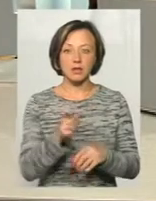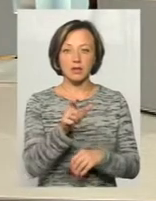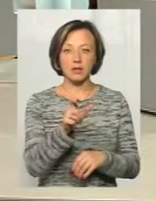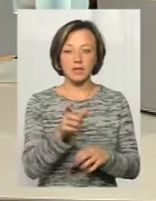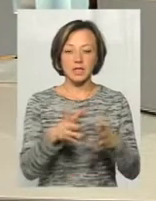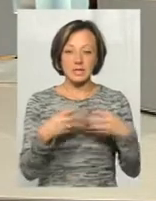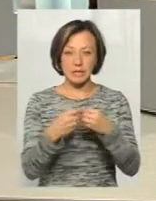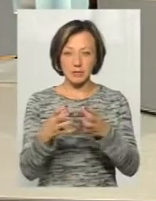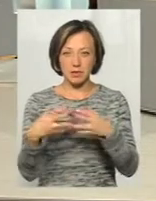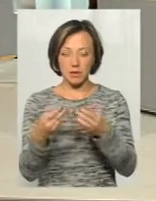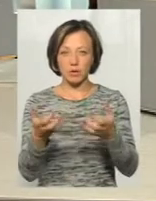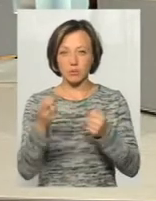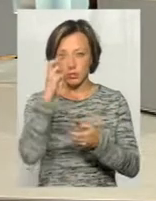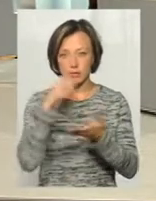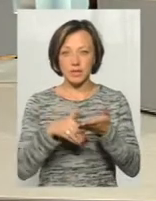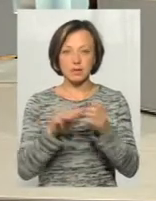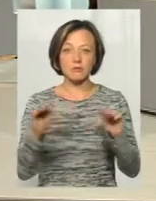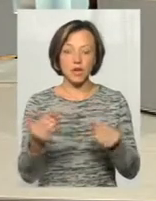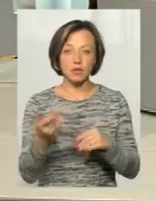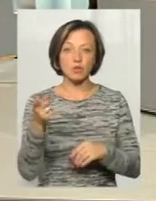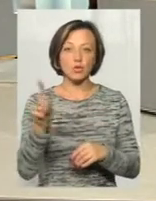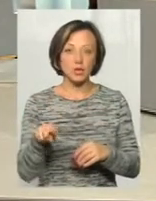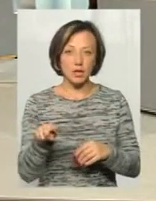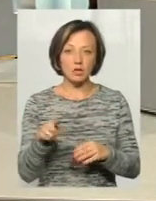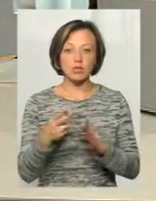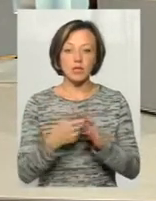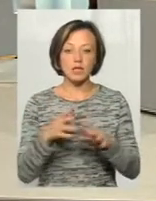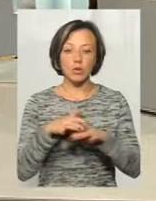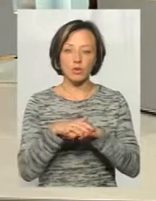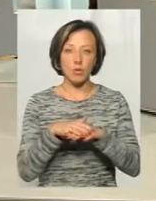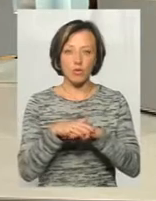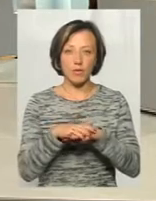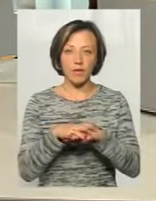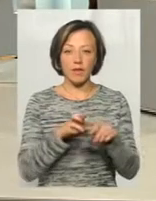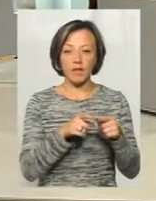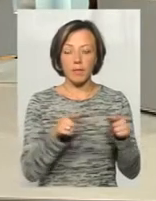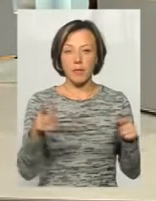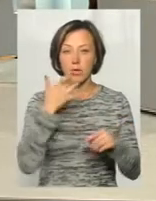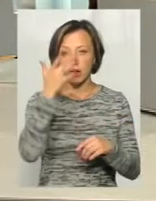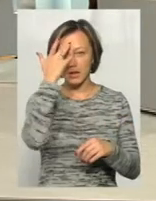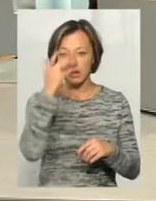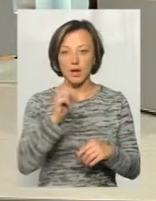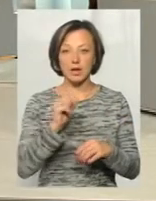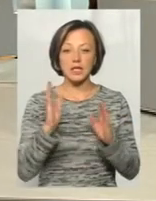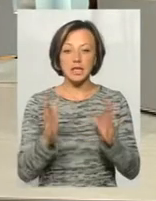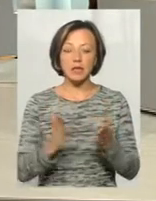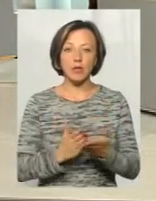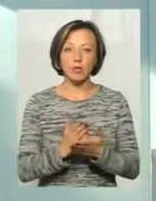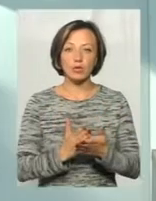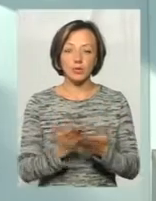кількість сімей, які отримали субсидії, зменшилася. Оскільки субсидії розраховувалися на літній період, лише на ті